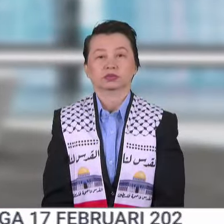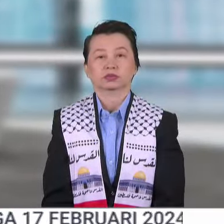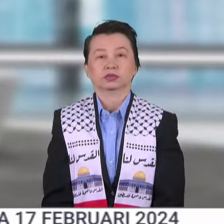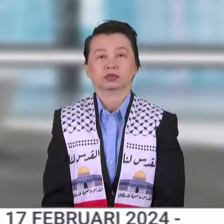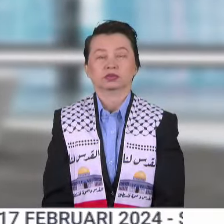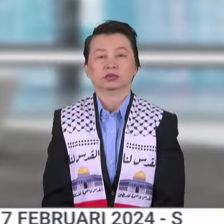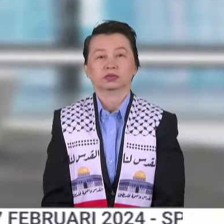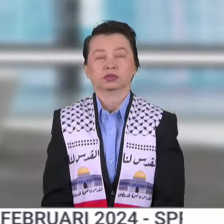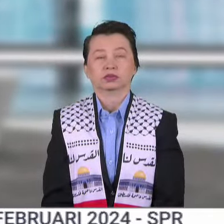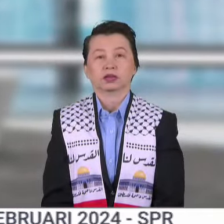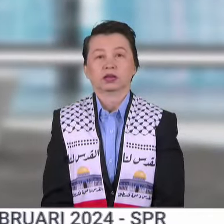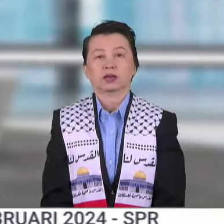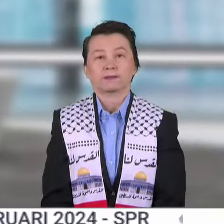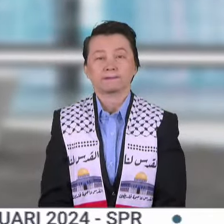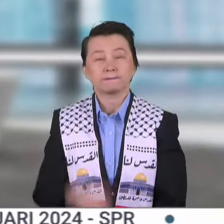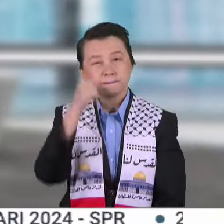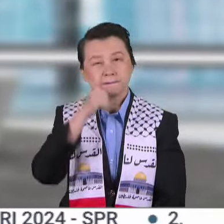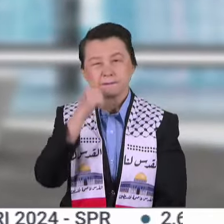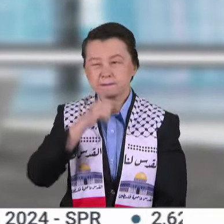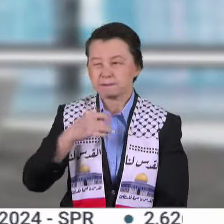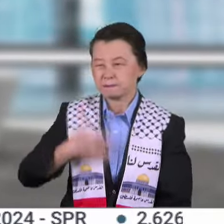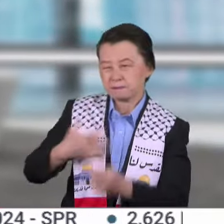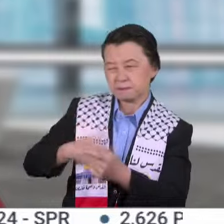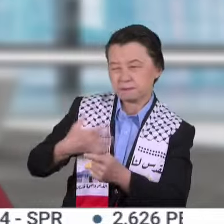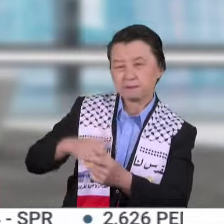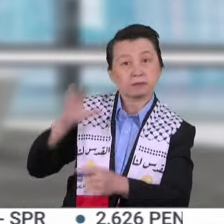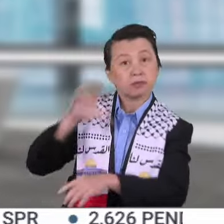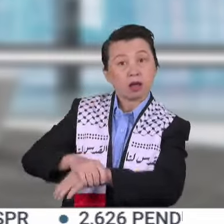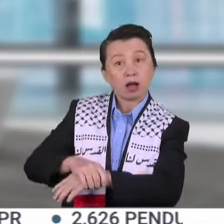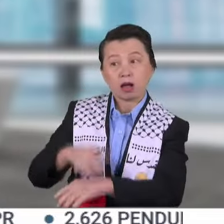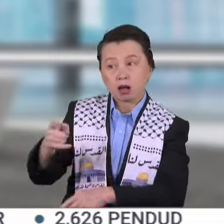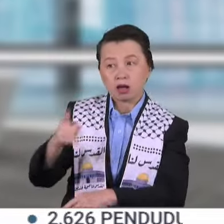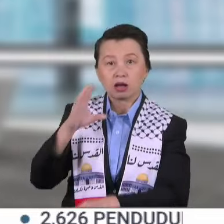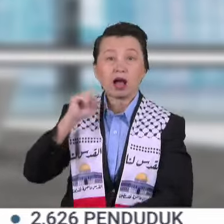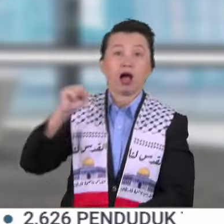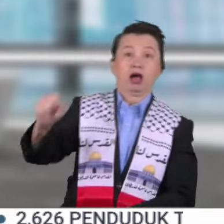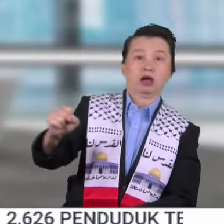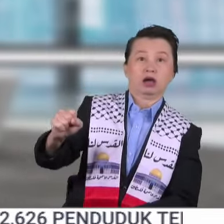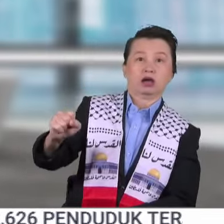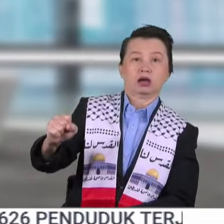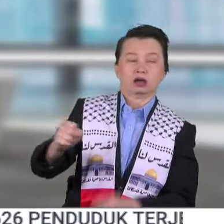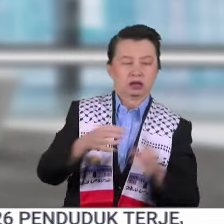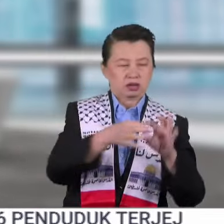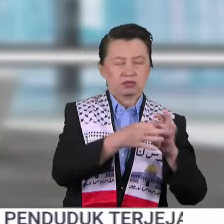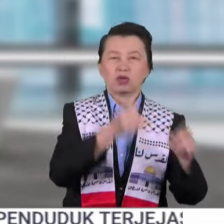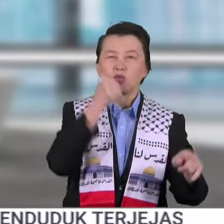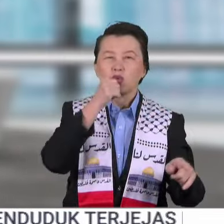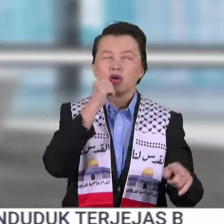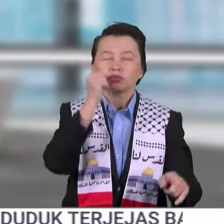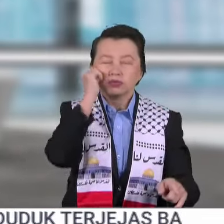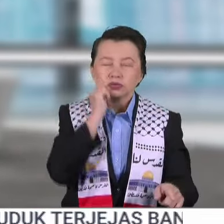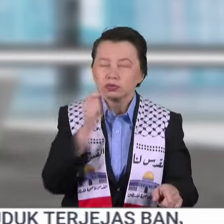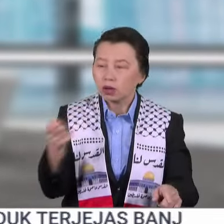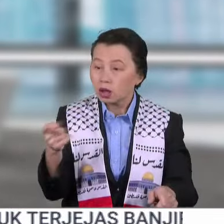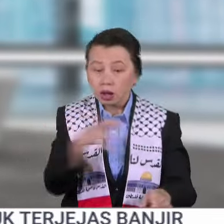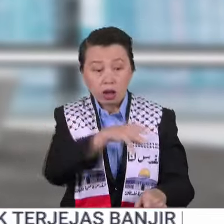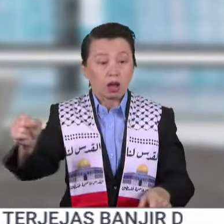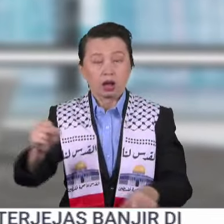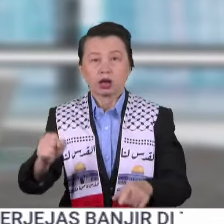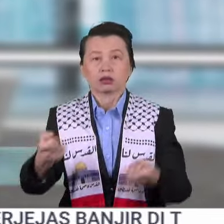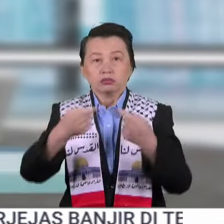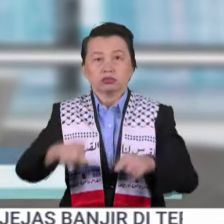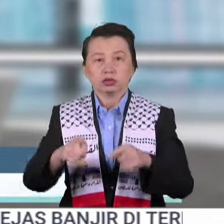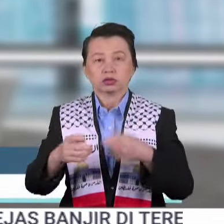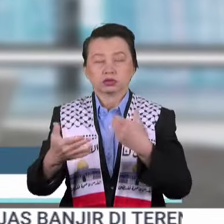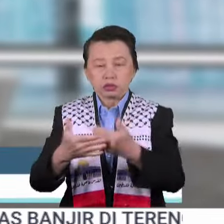Kita ke perkembangan seterusnya. Wanita warga asing ditahan selepas cuba meragut rantai leher milik seorang wanita warga emas dalam kejadian